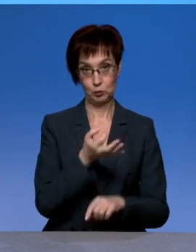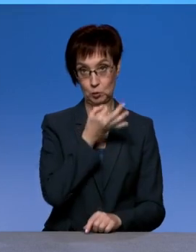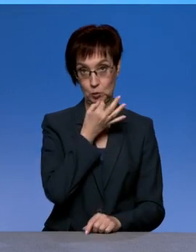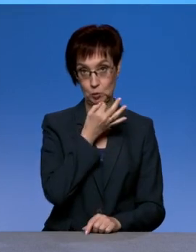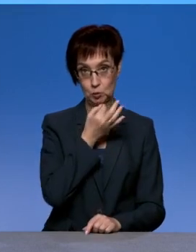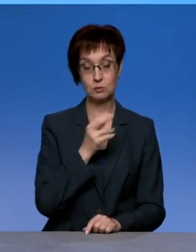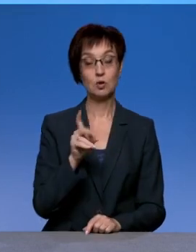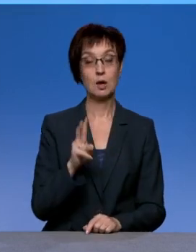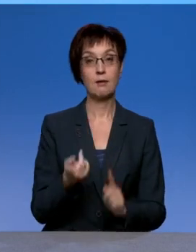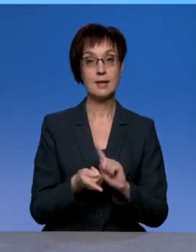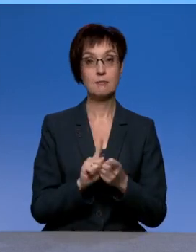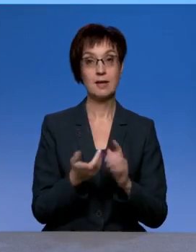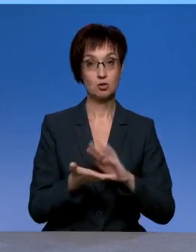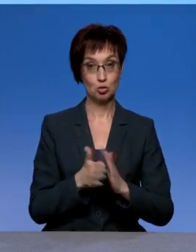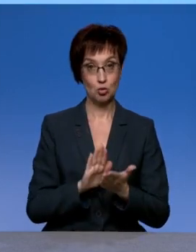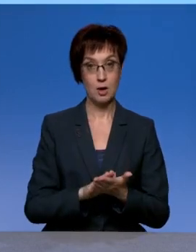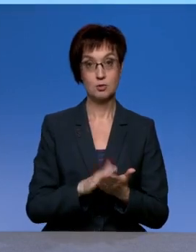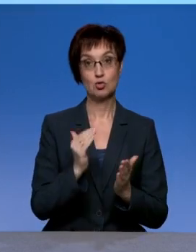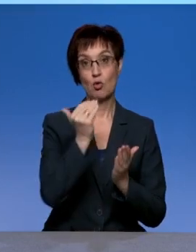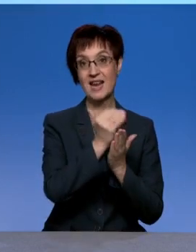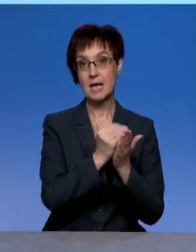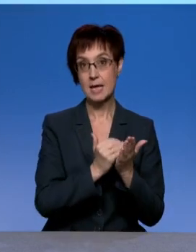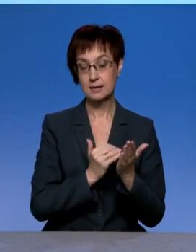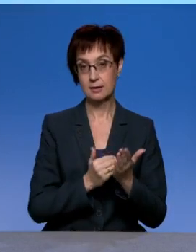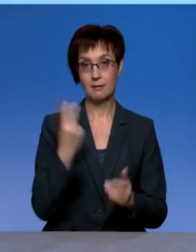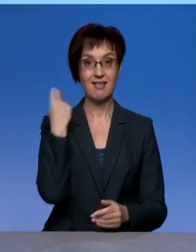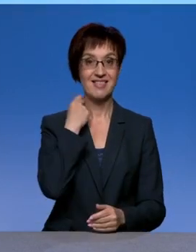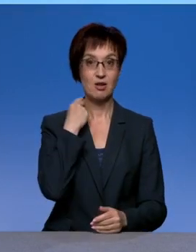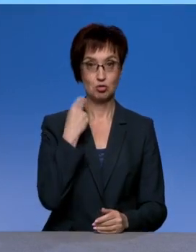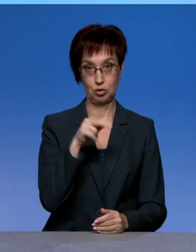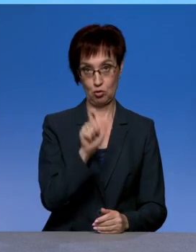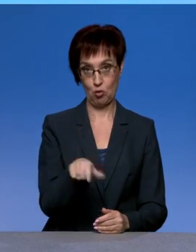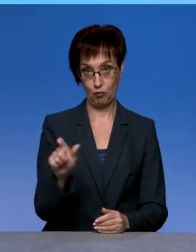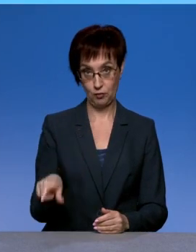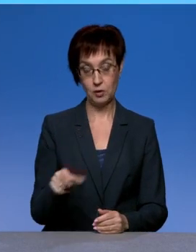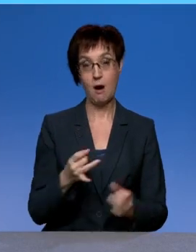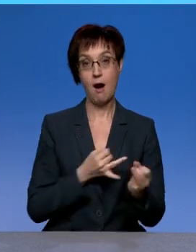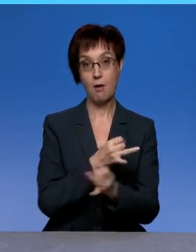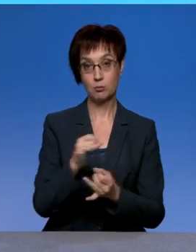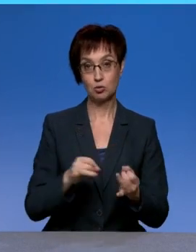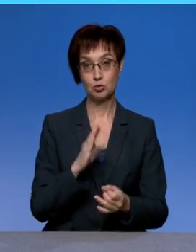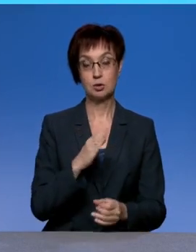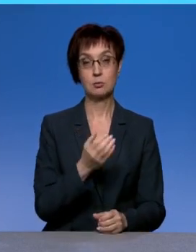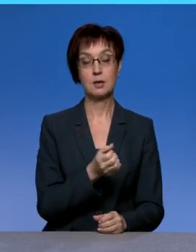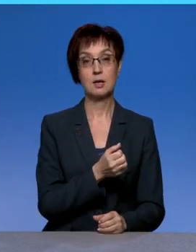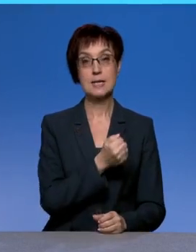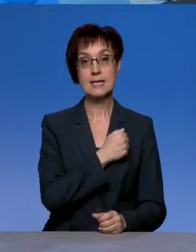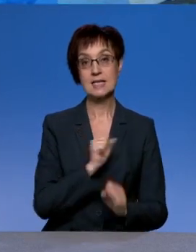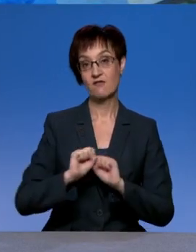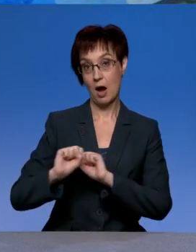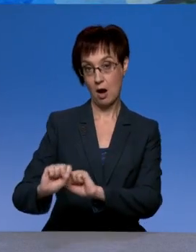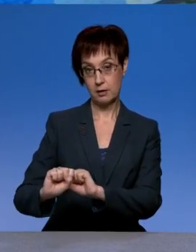вот этот реестр должников? Давайте обсудим с адвокатом, экспертом по бракоразводным процессам и семейному праву